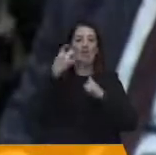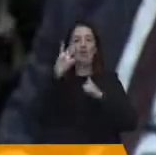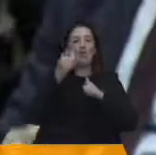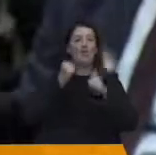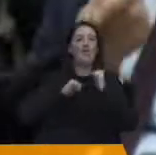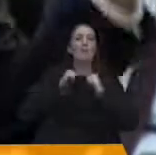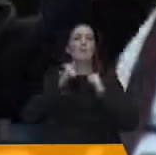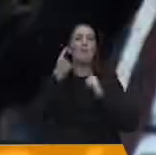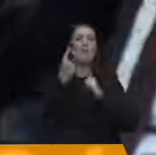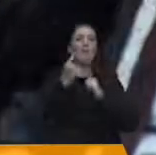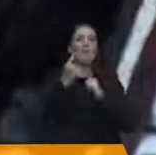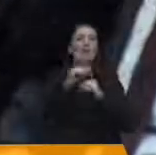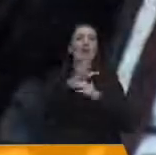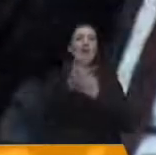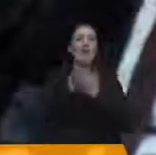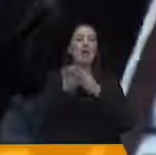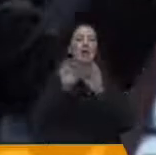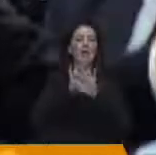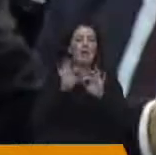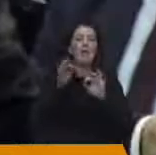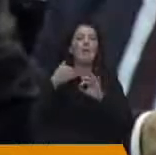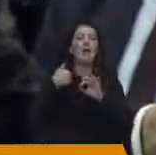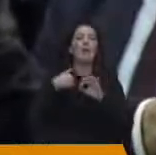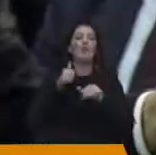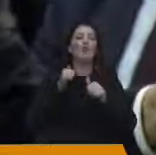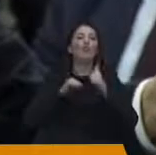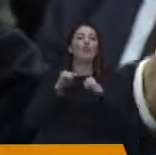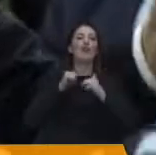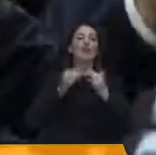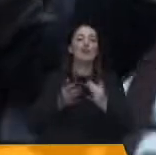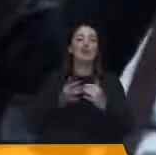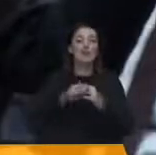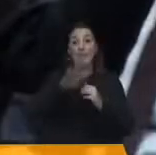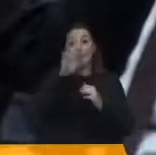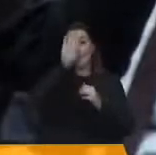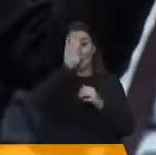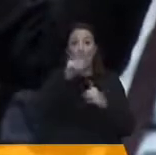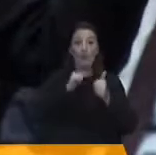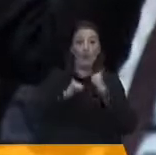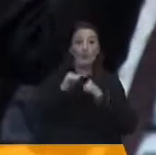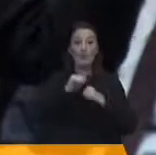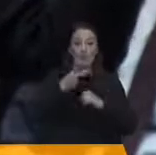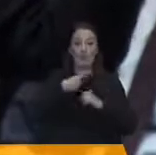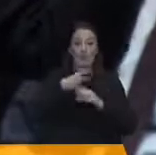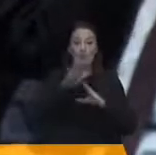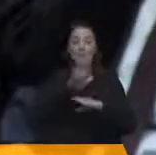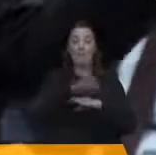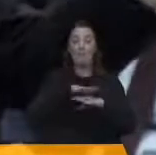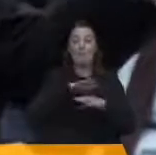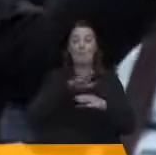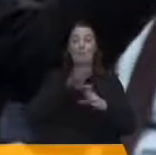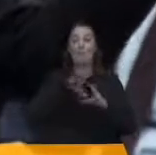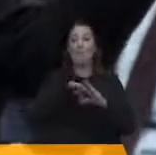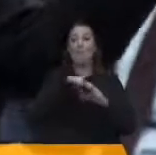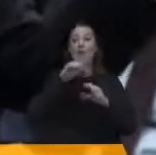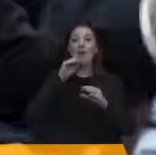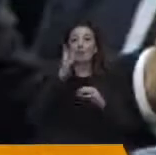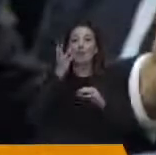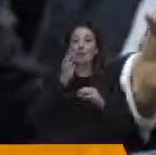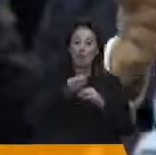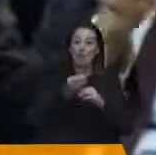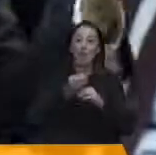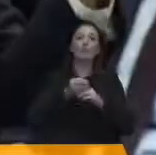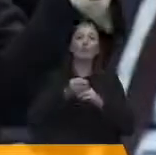bir tanesi. Ve tamamen kamu üniversitesi. İstanbul Üniversitesi, benim mezun olduğum İstanbul Üniversitesi